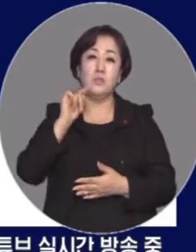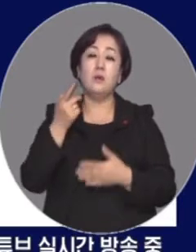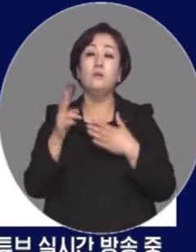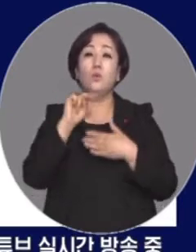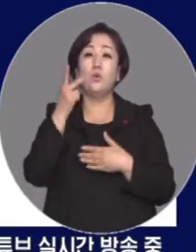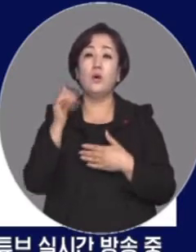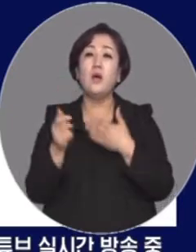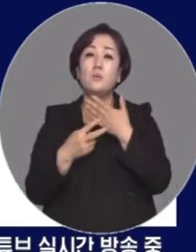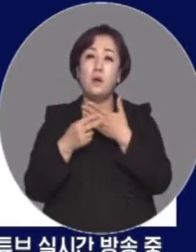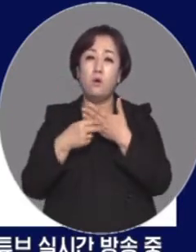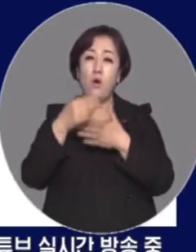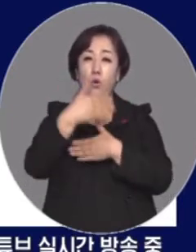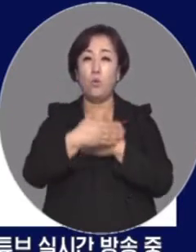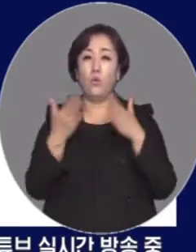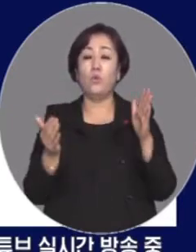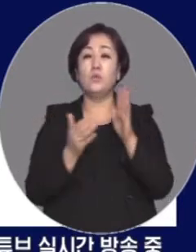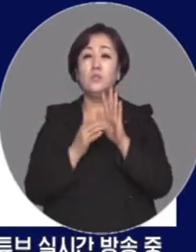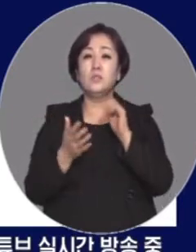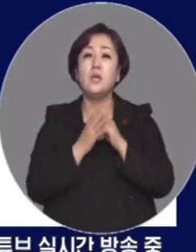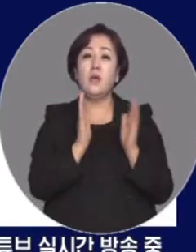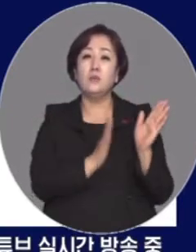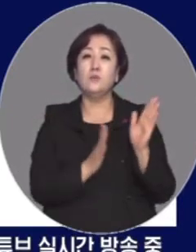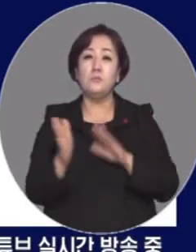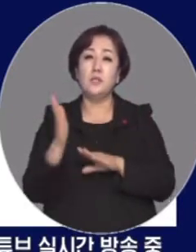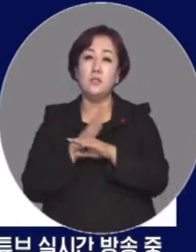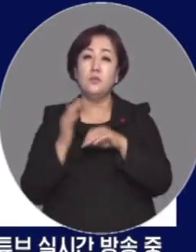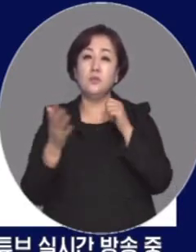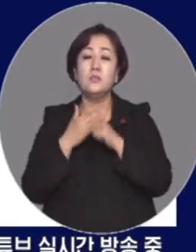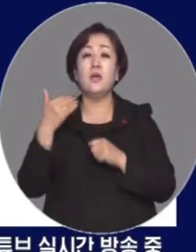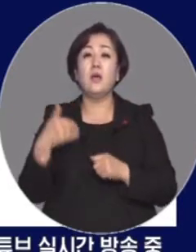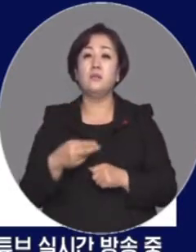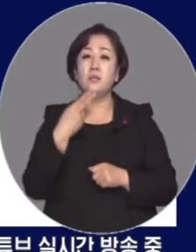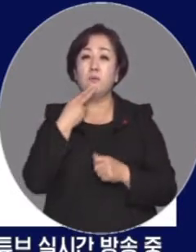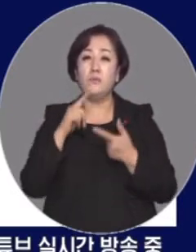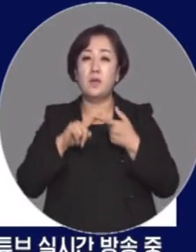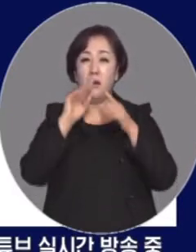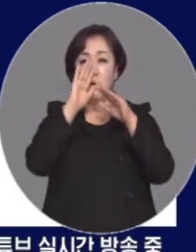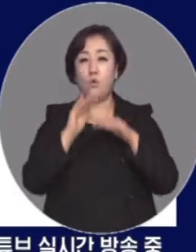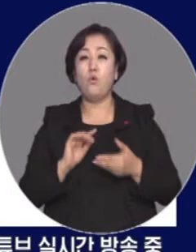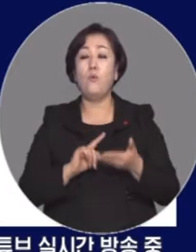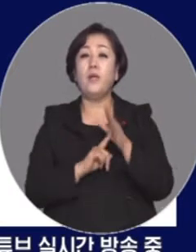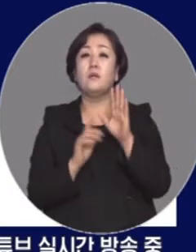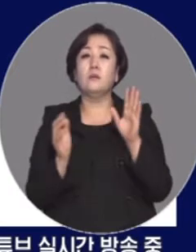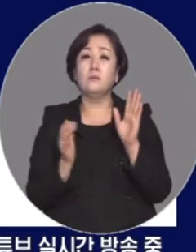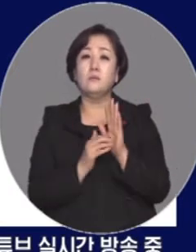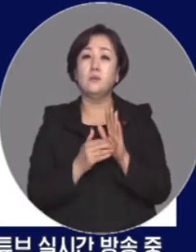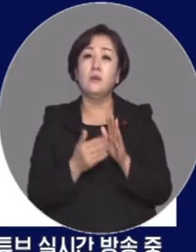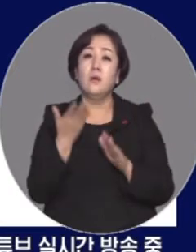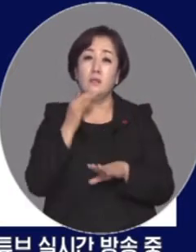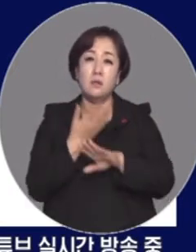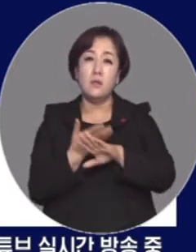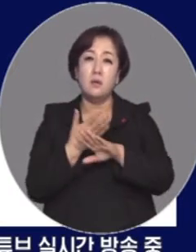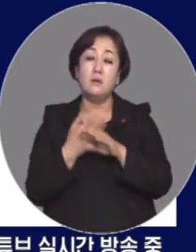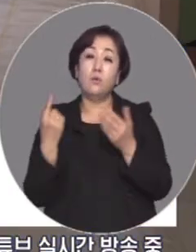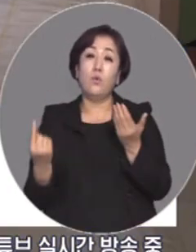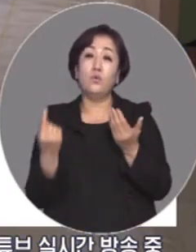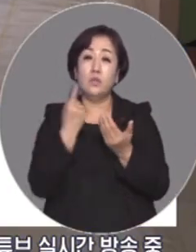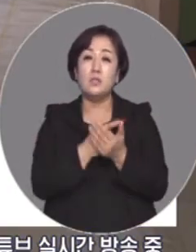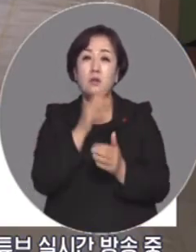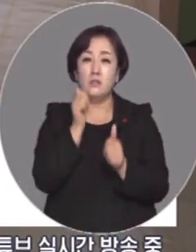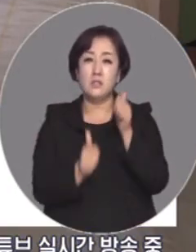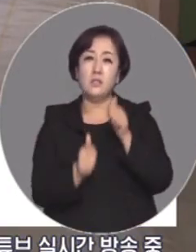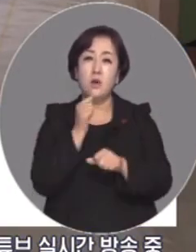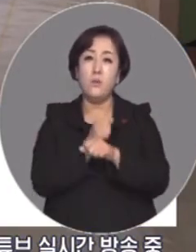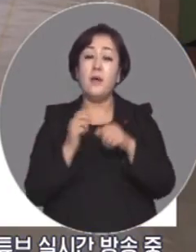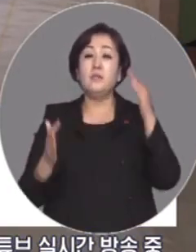시험장을 마련했으나 아직 확진 전화 자가 겨울이 자는 없다고 밝혔습니다 하지만 타 지옥에서 울산의 시험을 보러